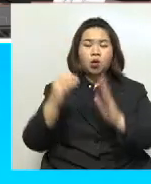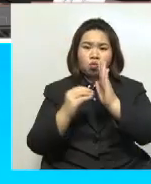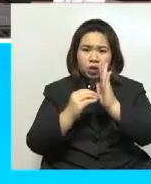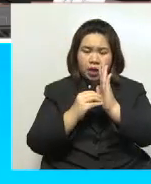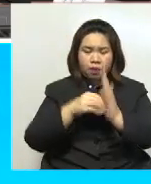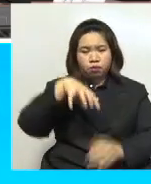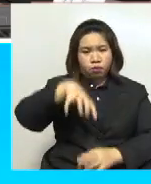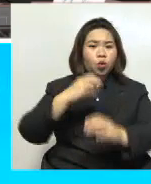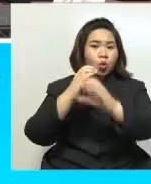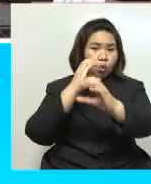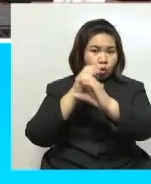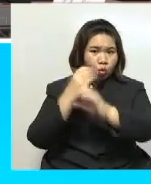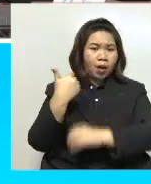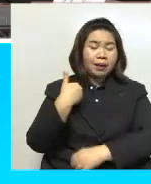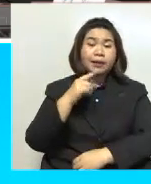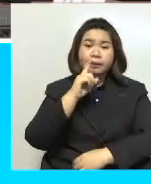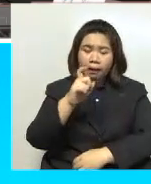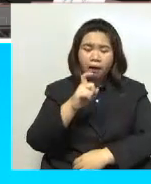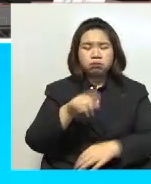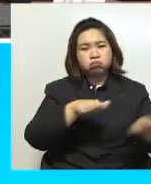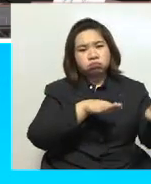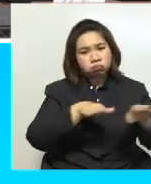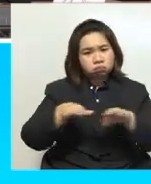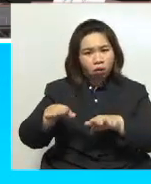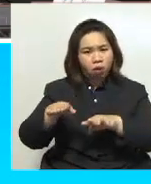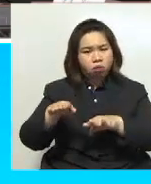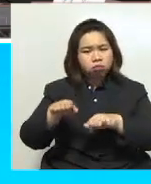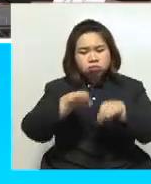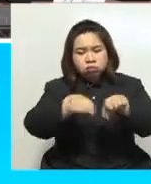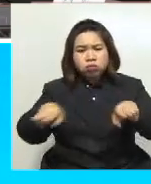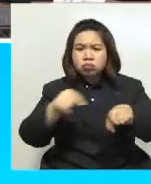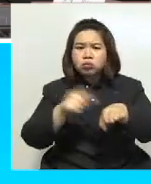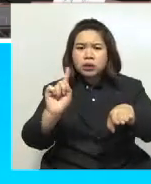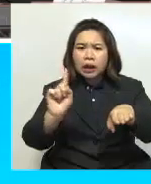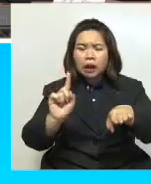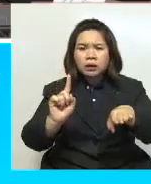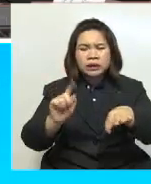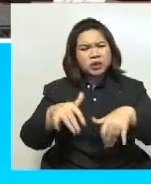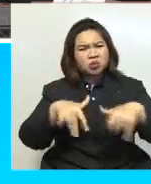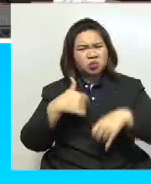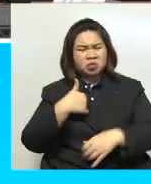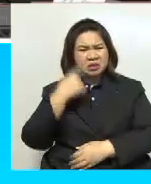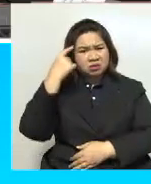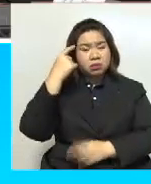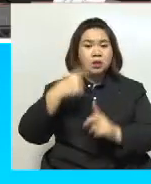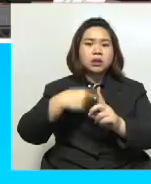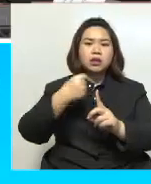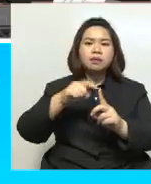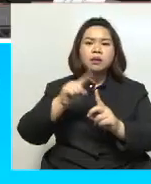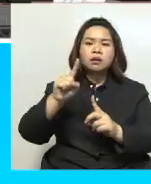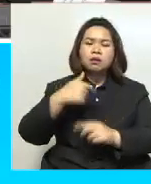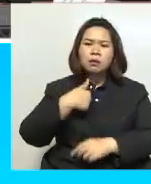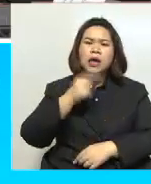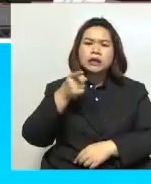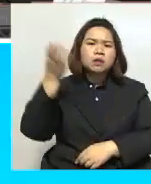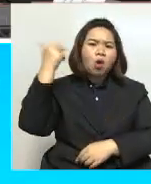การเตรียมรถนะคะความพร้อมในการเตรียมรถที่จะเข้ามาให้บริการคือประชาชนหลายคนก็อาจจะเริ่มกังวลว่ารถ1ตุลาเนี่ยในแต่ละเส้นทาง